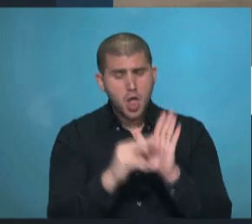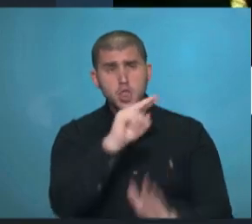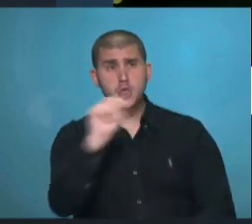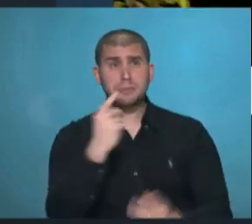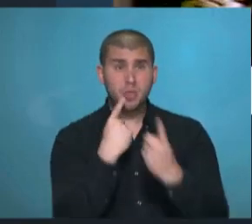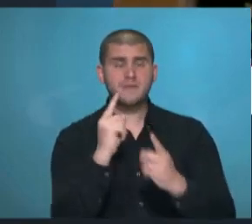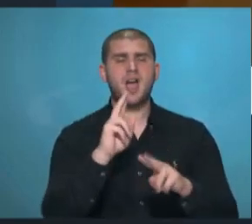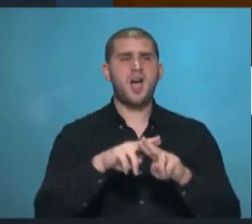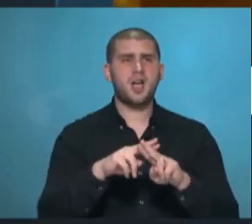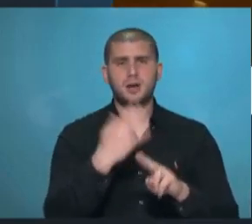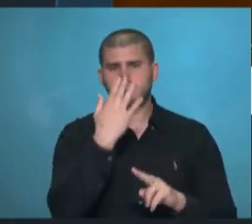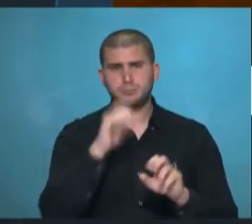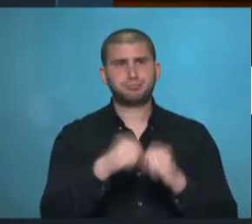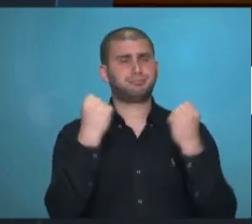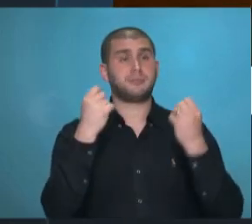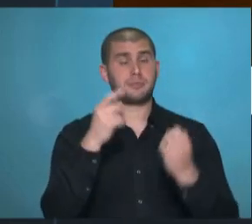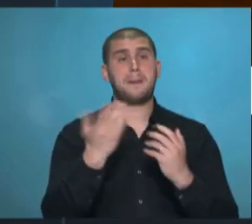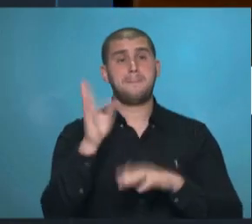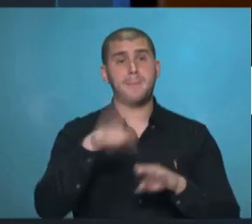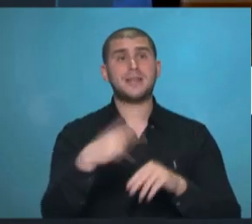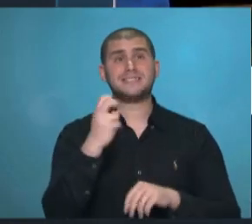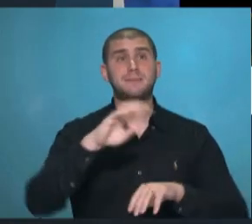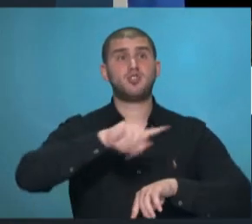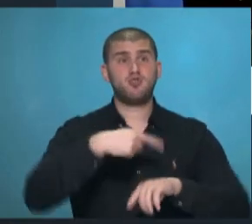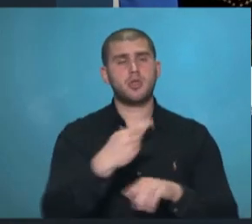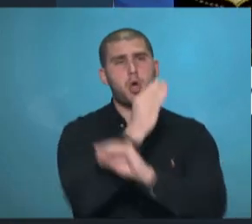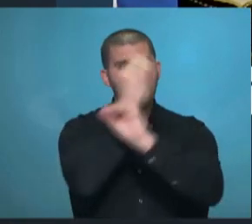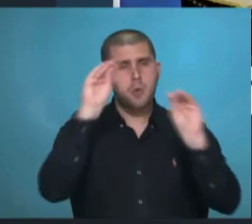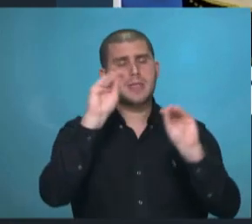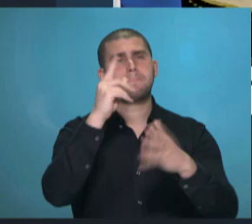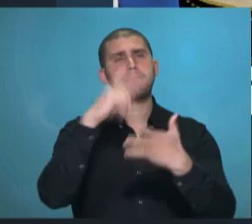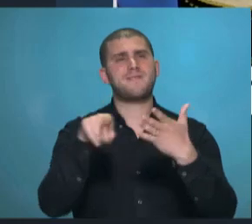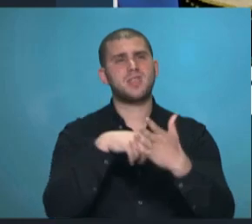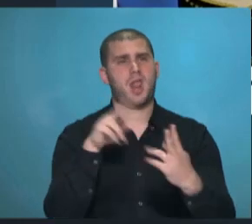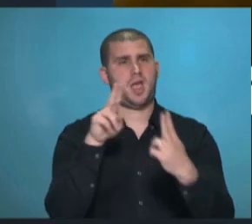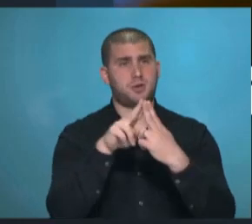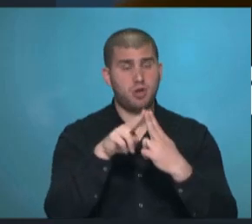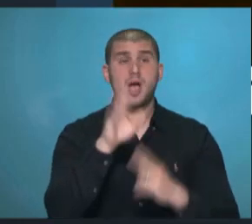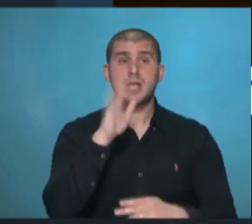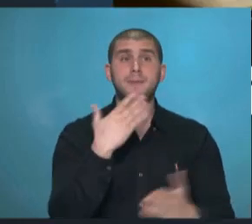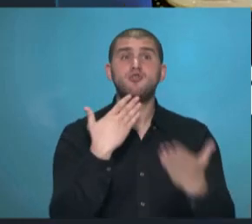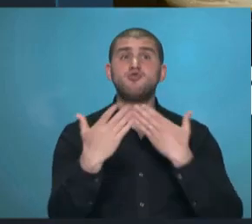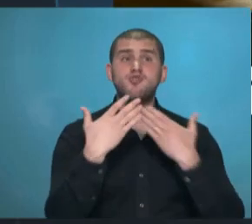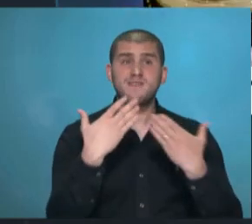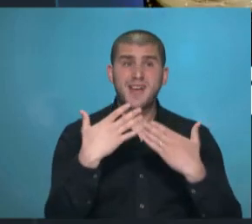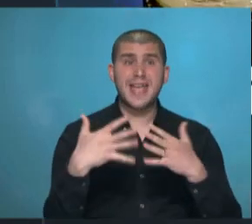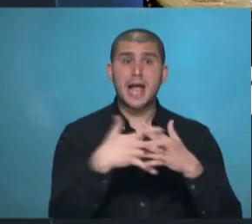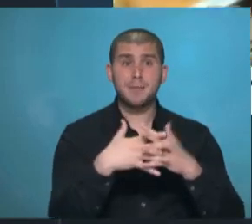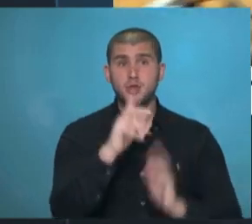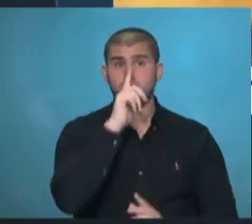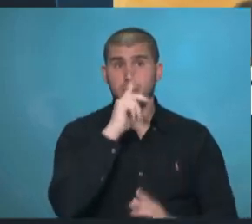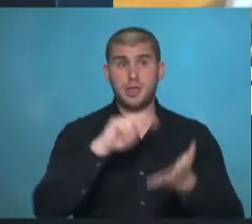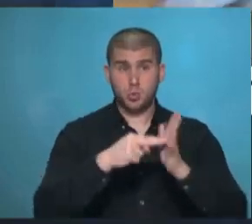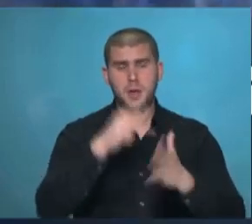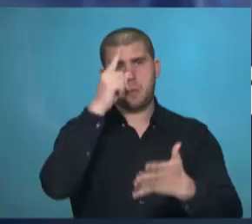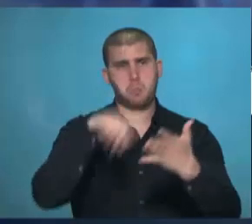אבל אז, בסופו של דבר, פחות מ-24 שעות הודיע על ביטול הפגישה. אגב, גם ישיבת הקבינט ביום ראשון שתוכננה, בוטלה